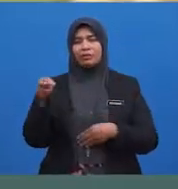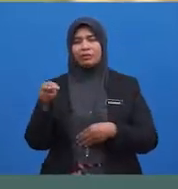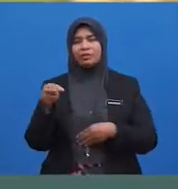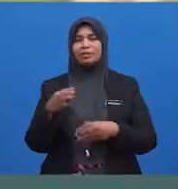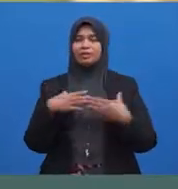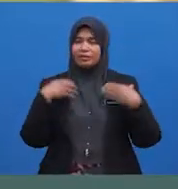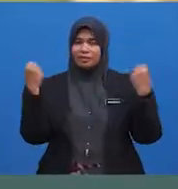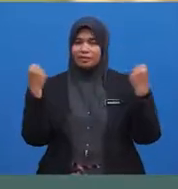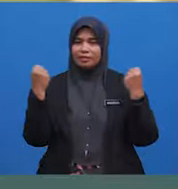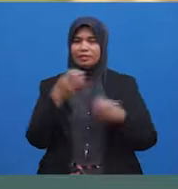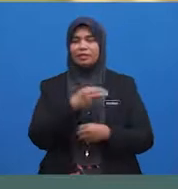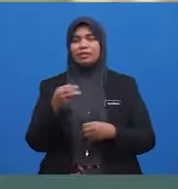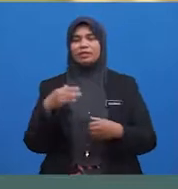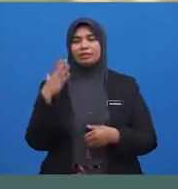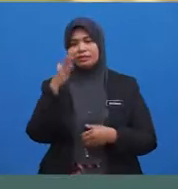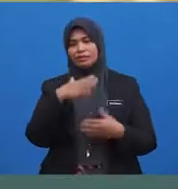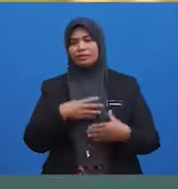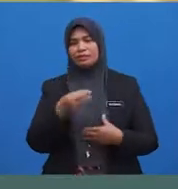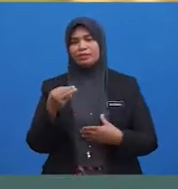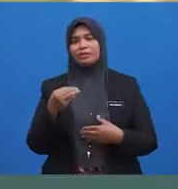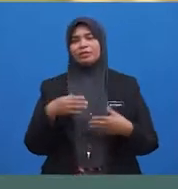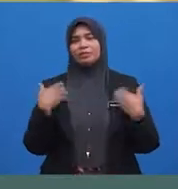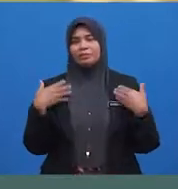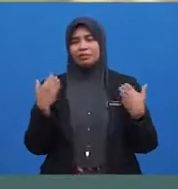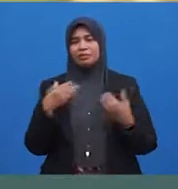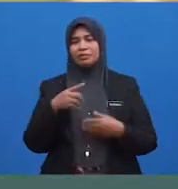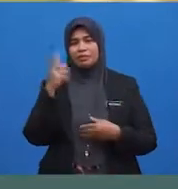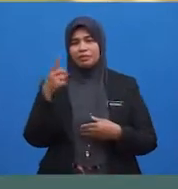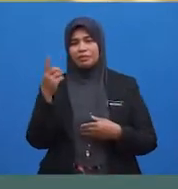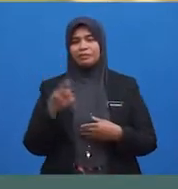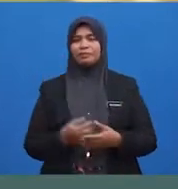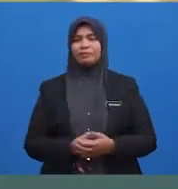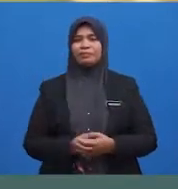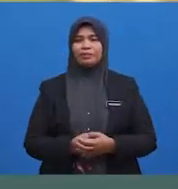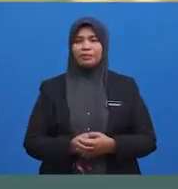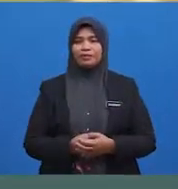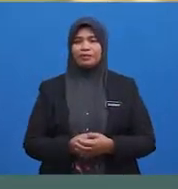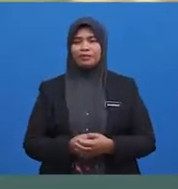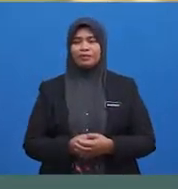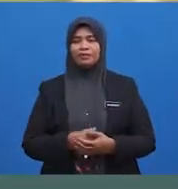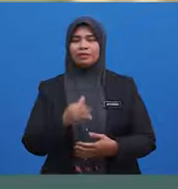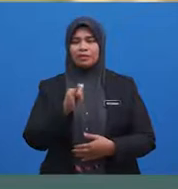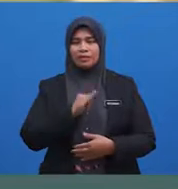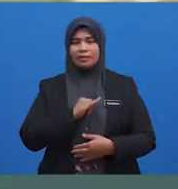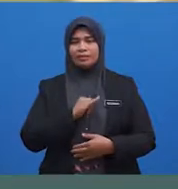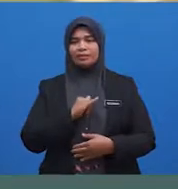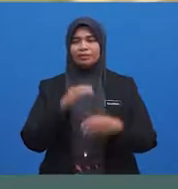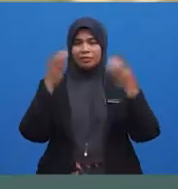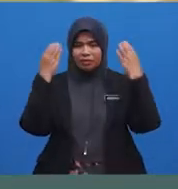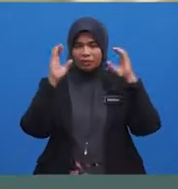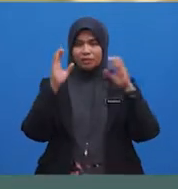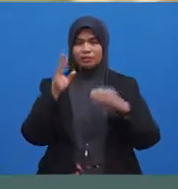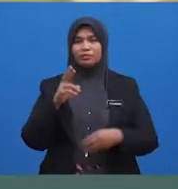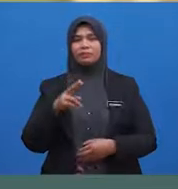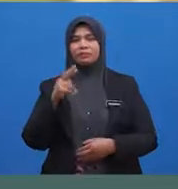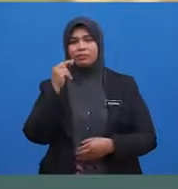dalam keadaan sihat dan ceria selalu. Salam perkenalan dari cikgu. Saya Cikgu Nur